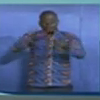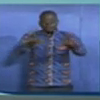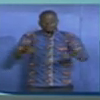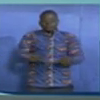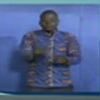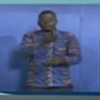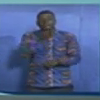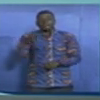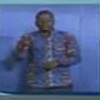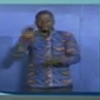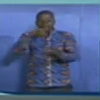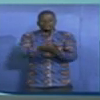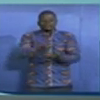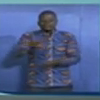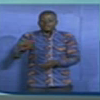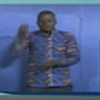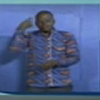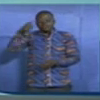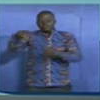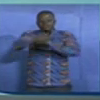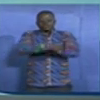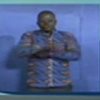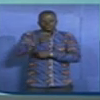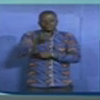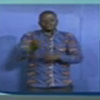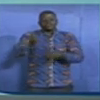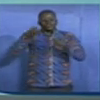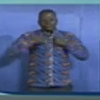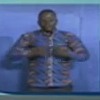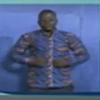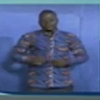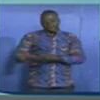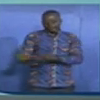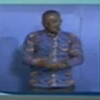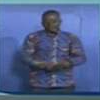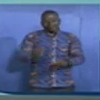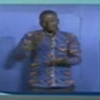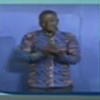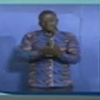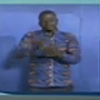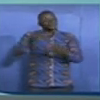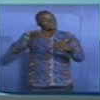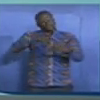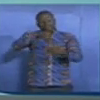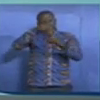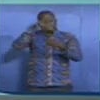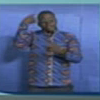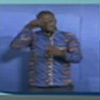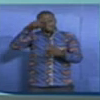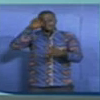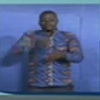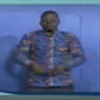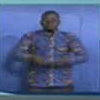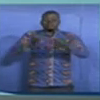cela à l'occasion de la Journée mondiale de l'Habitat. Animé par des experts du domaine, le panel est une tribune offerte pour